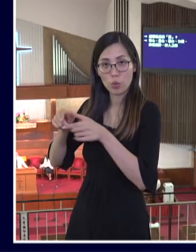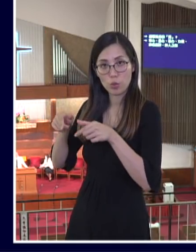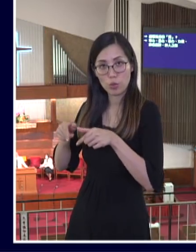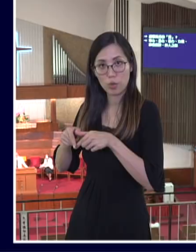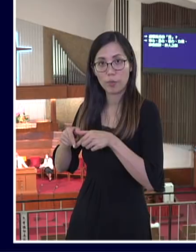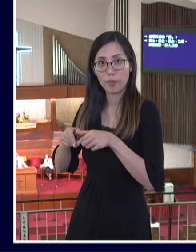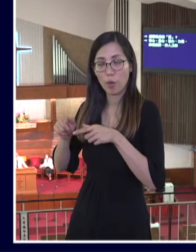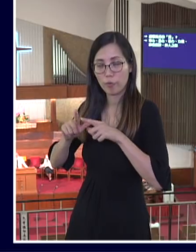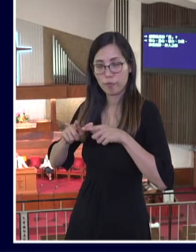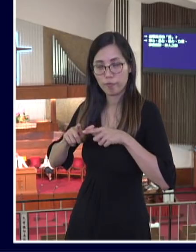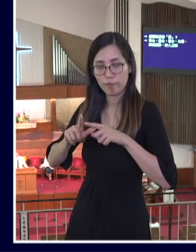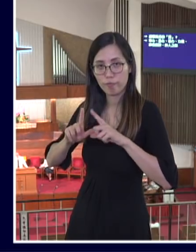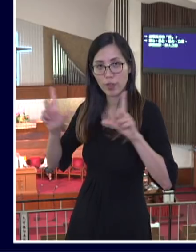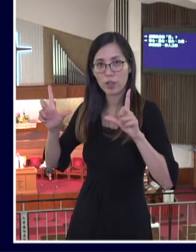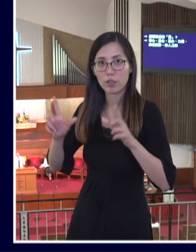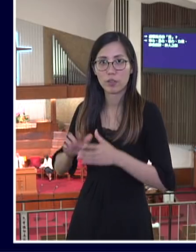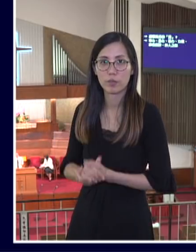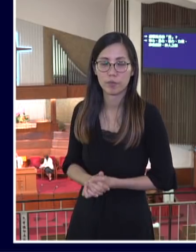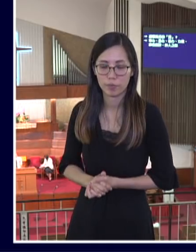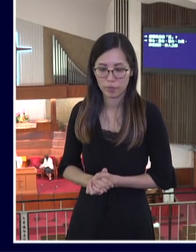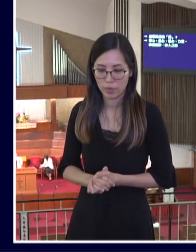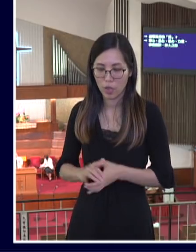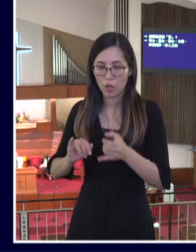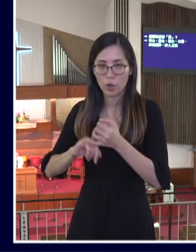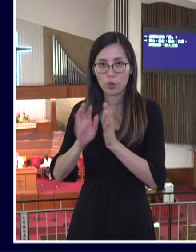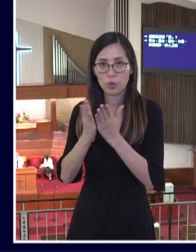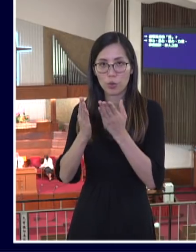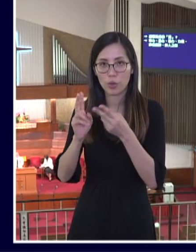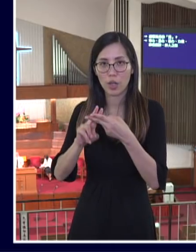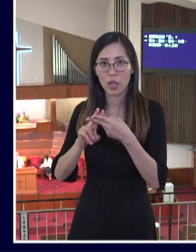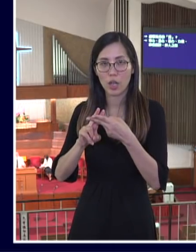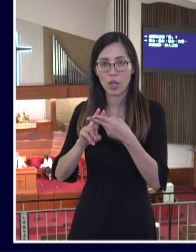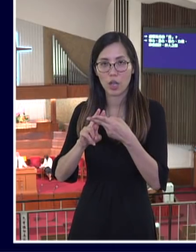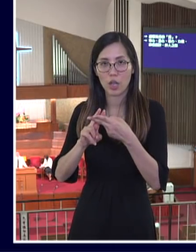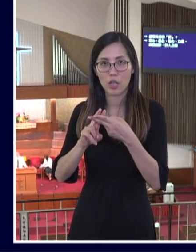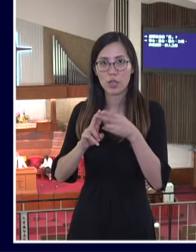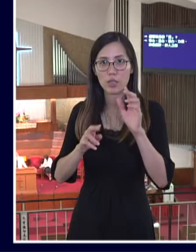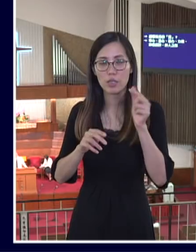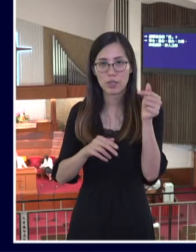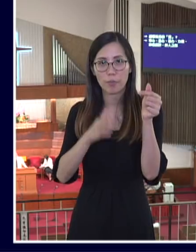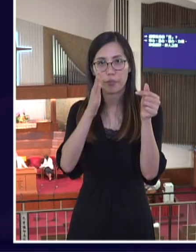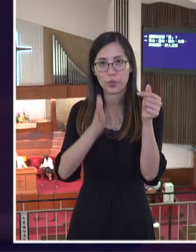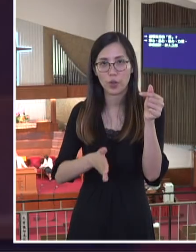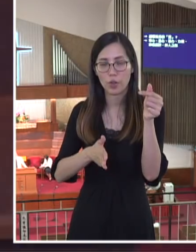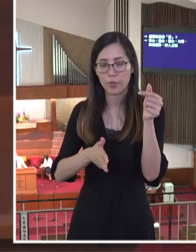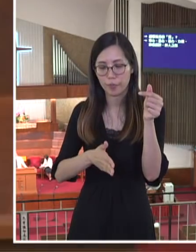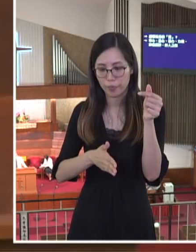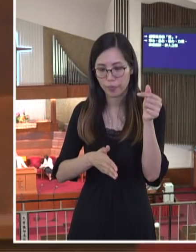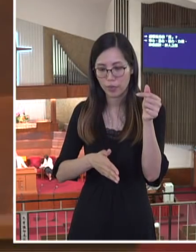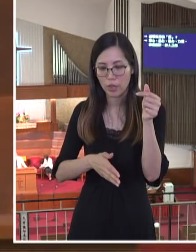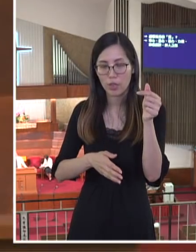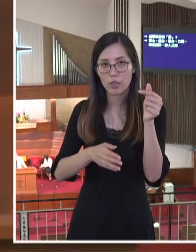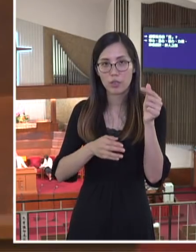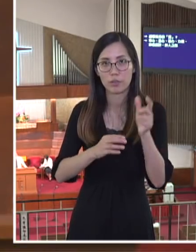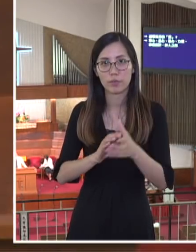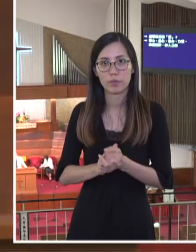响14:10，约书亚记14:10-12呢，其实加勒讲紧系佢过去点样经历